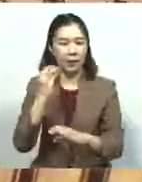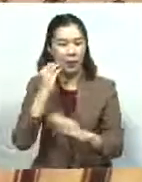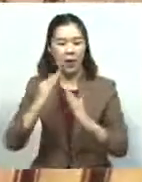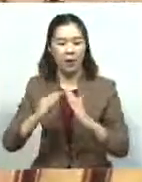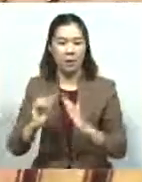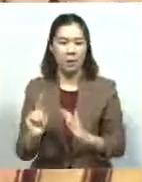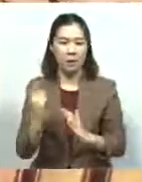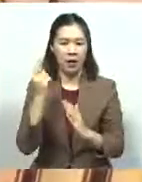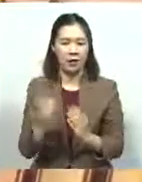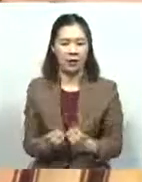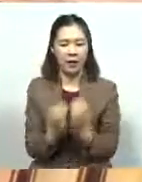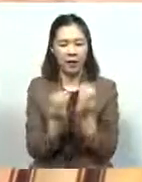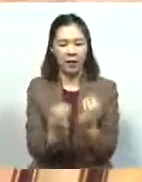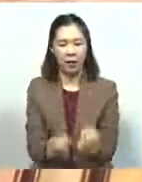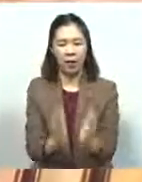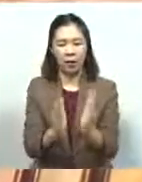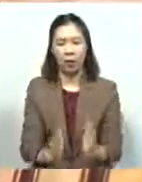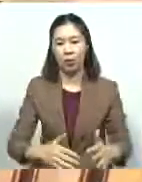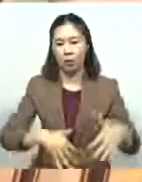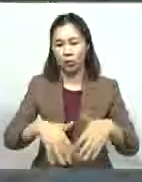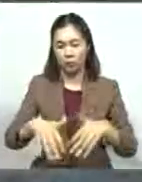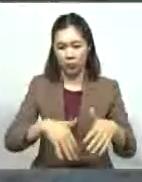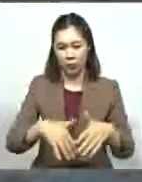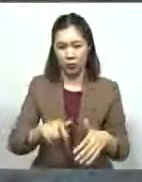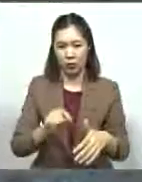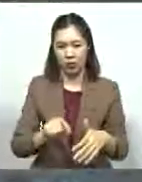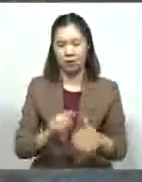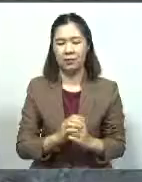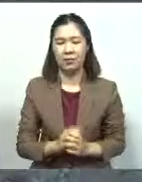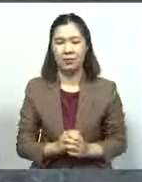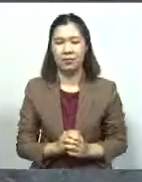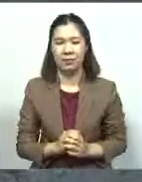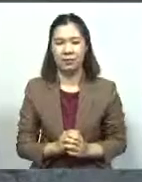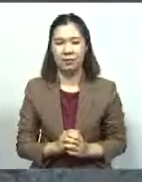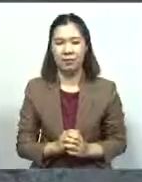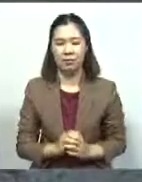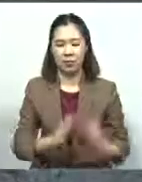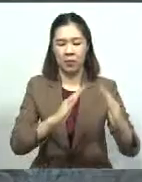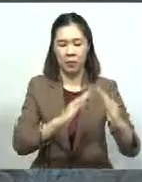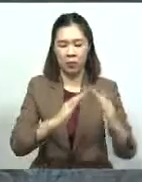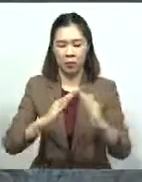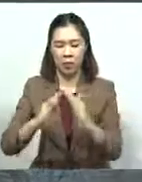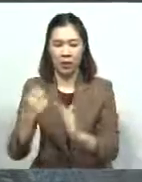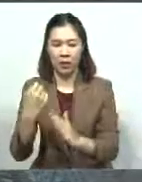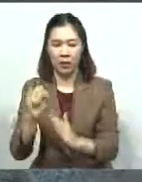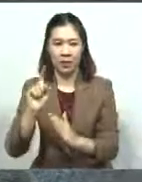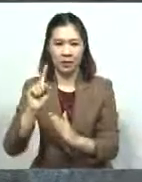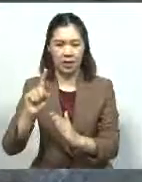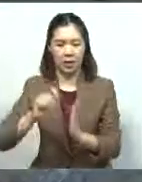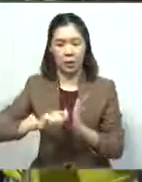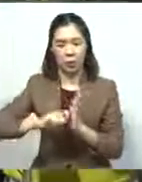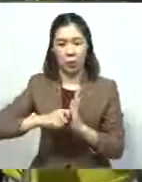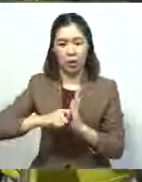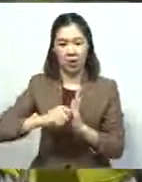ให้แก่ผู้ประสบภัยจากพายุโซนร้อนปลาบึกในพื้นที่ตำบลทางพูนอำเภอเฉลิมพระเกียรติจำนวน11หลังนะครับโดยมอบกุญแจบ้